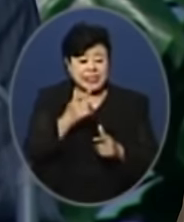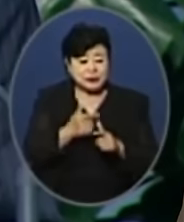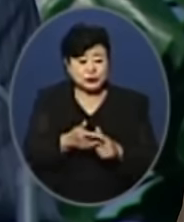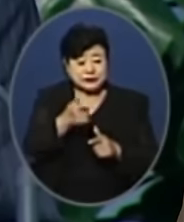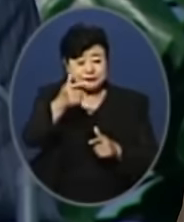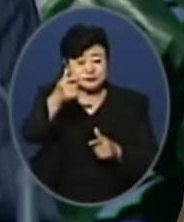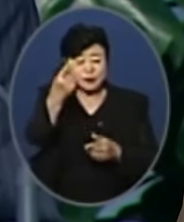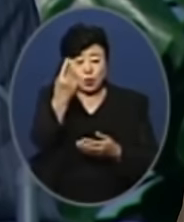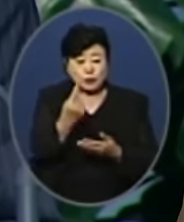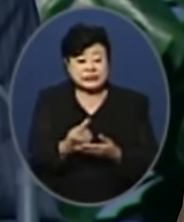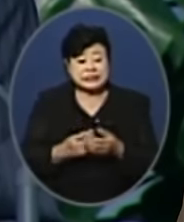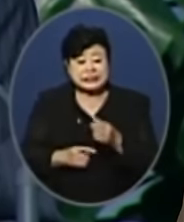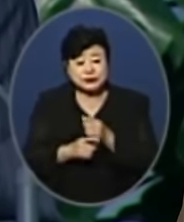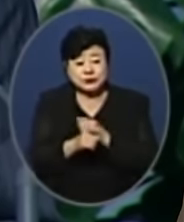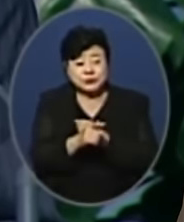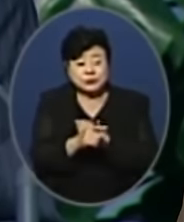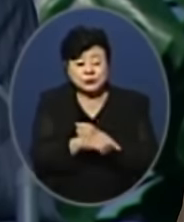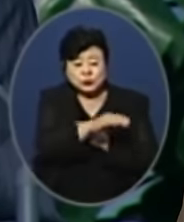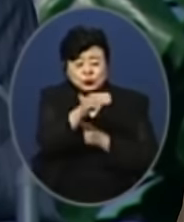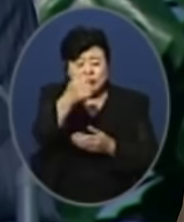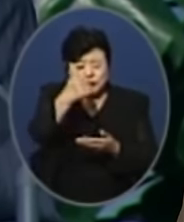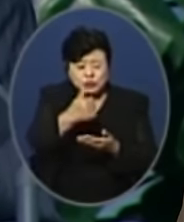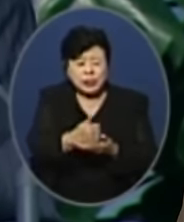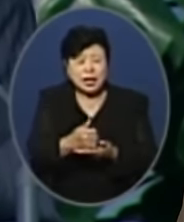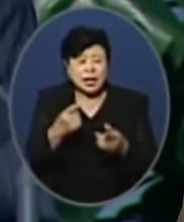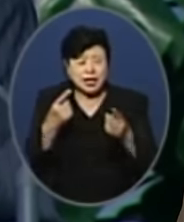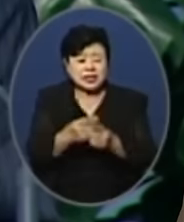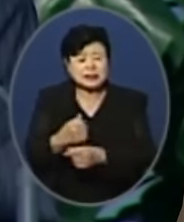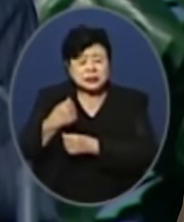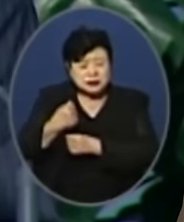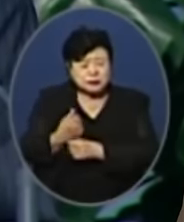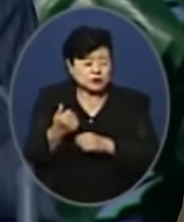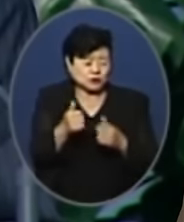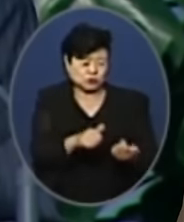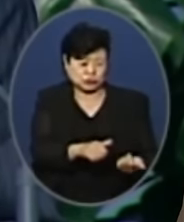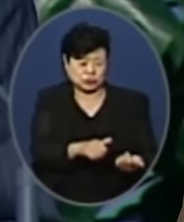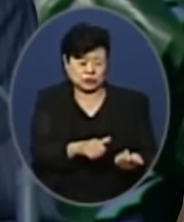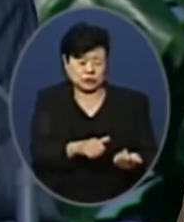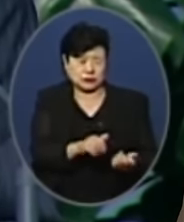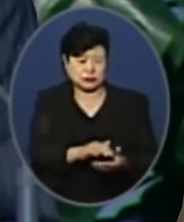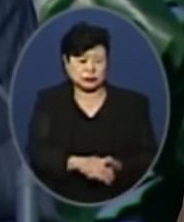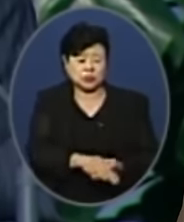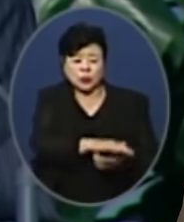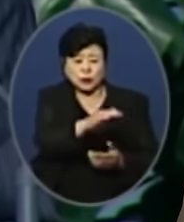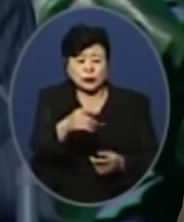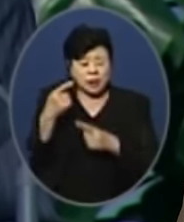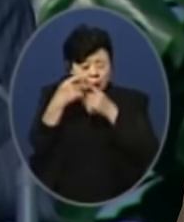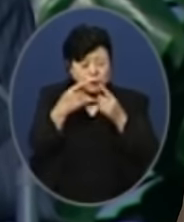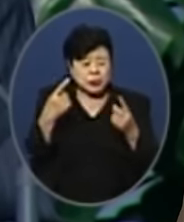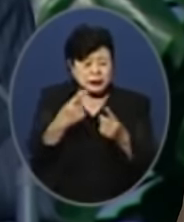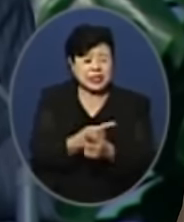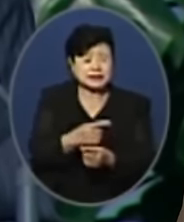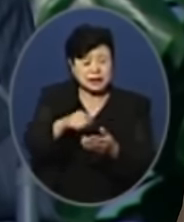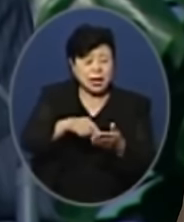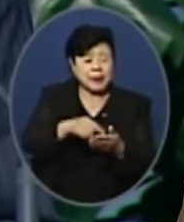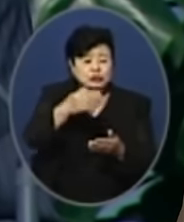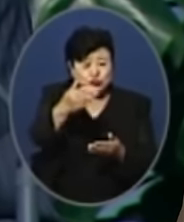예수님이 오신 것은 우리의 죄를 대신 짊어져주고 우리의 허물을 대신